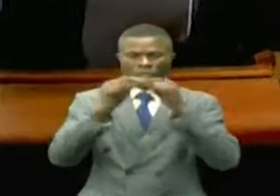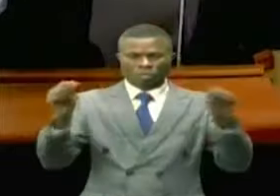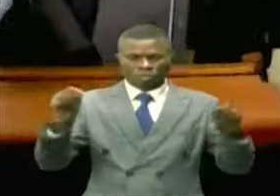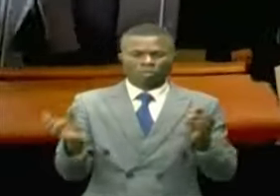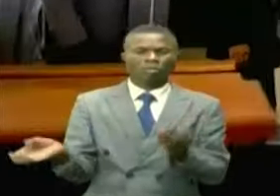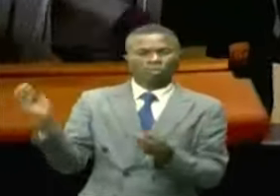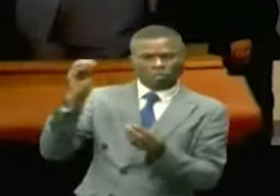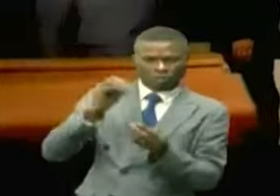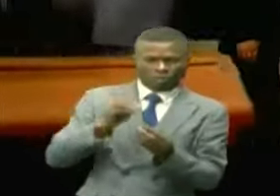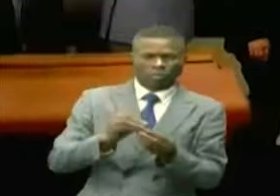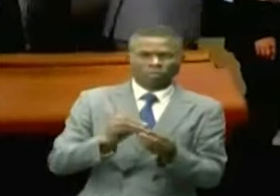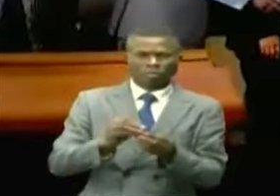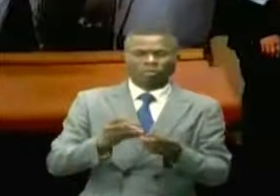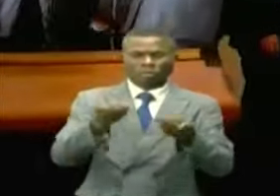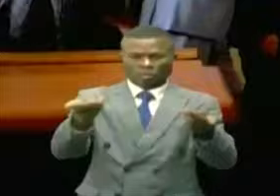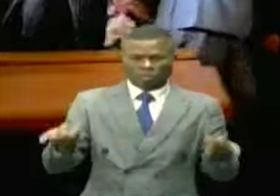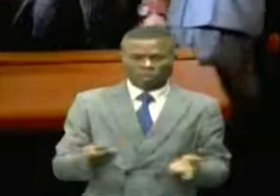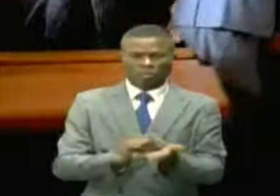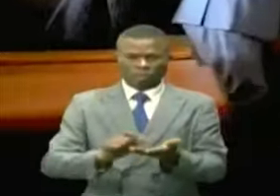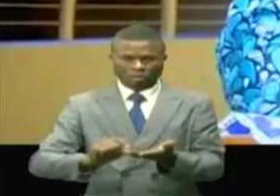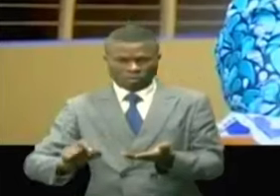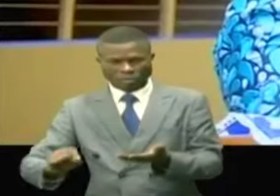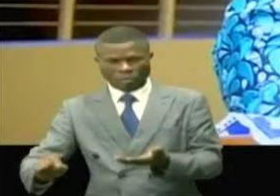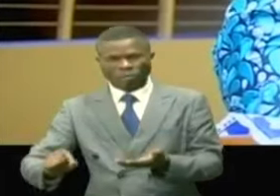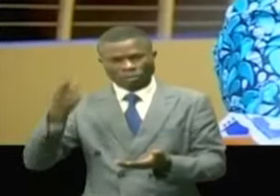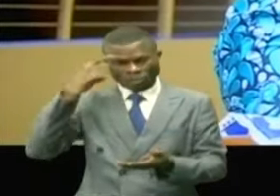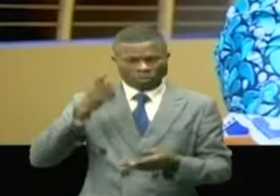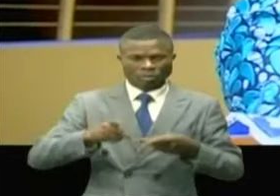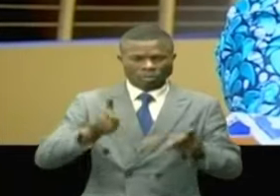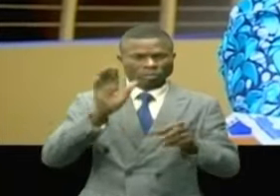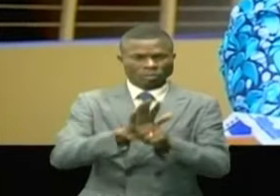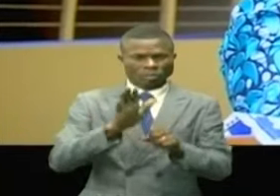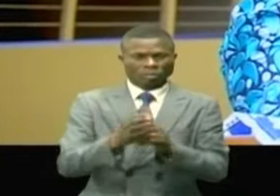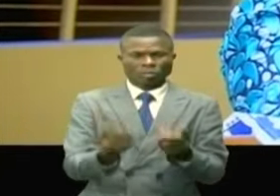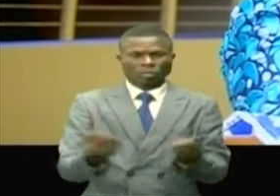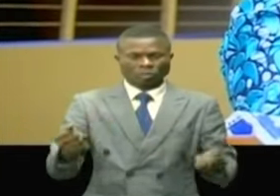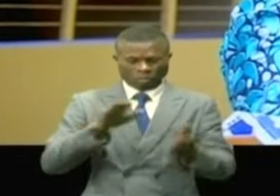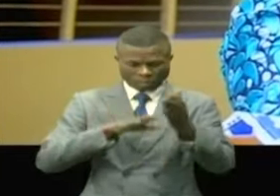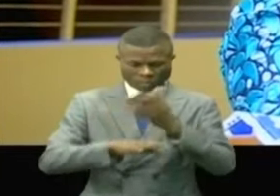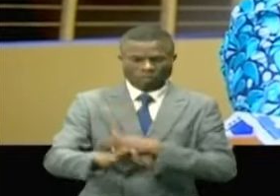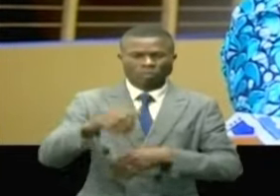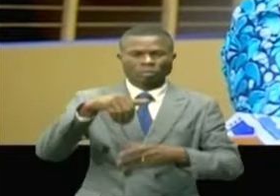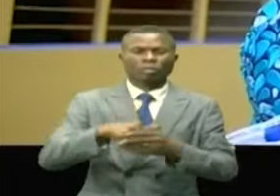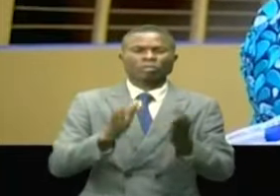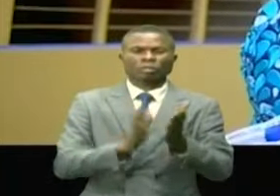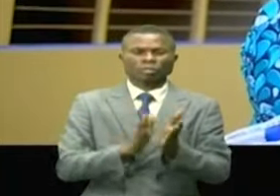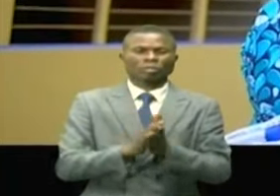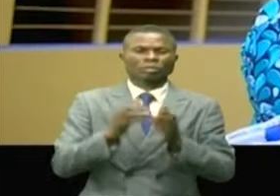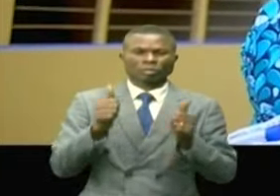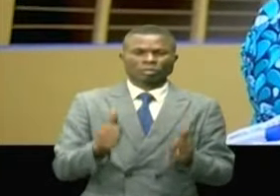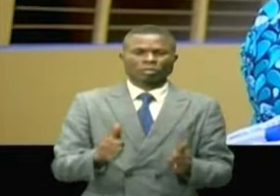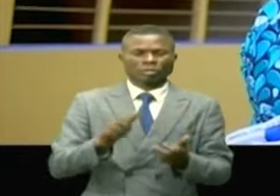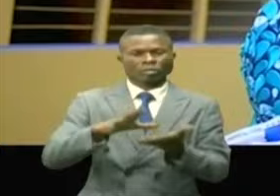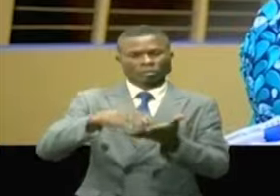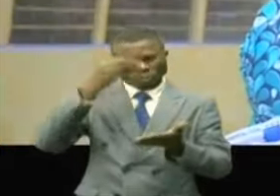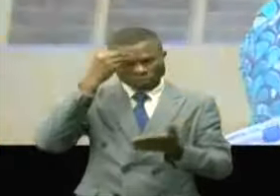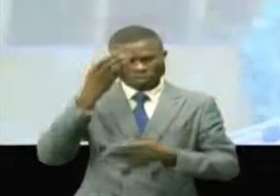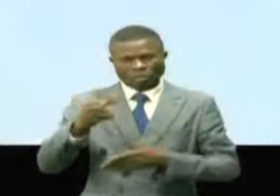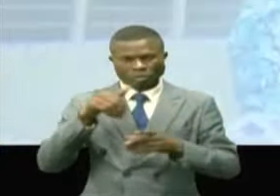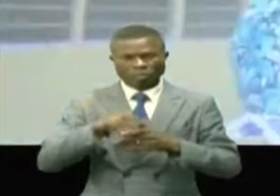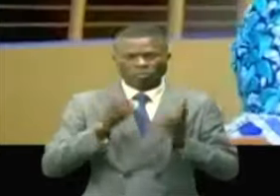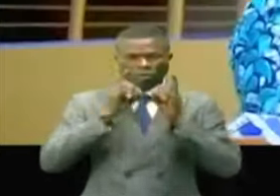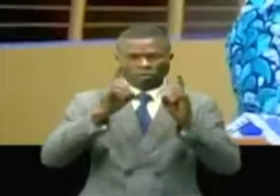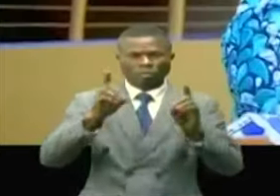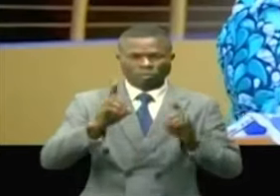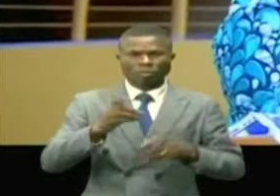ajoutant des salles des classe pour permettre à ce qu'il un plus grand nombre d'enfants puissent être instruits dans son discours